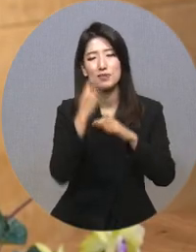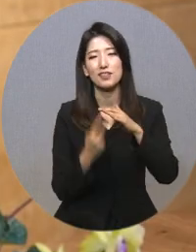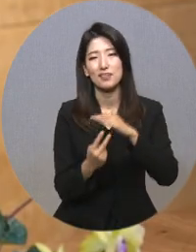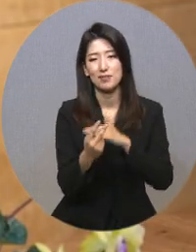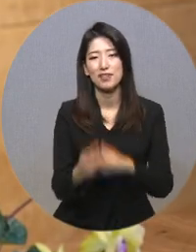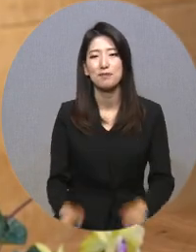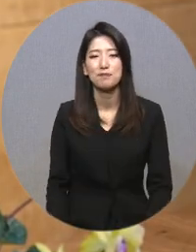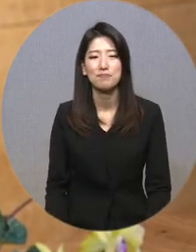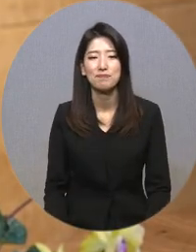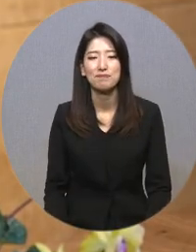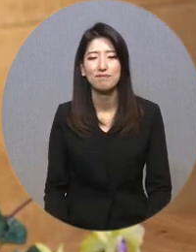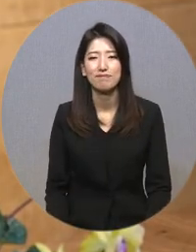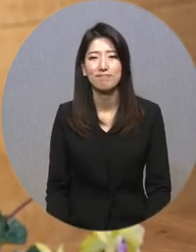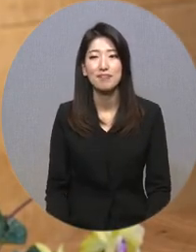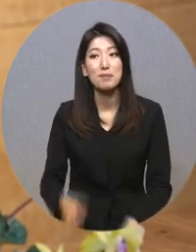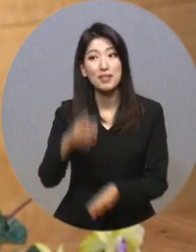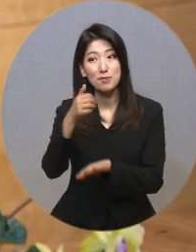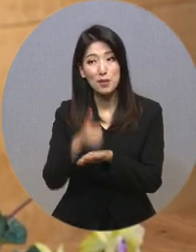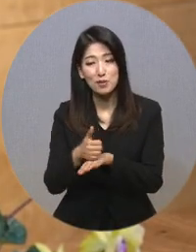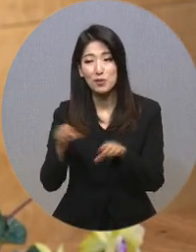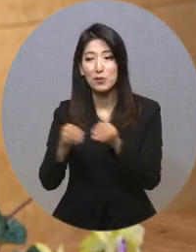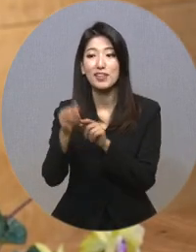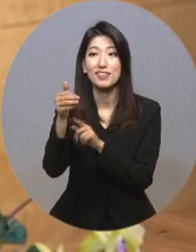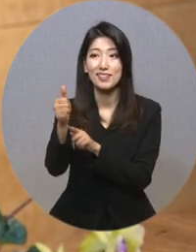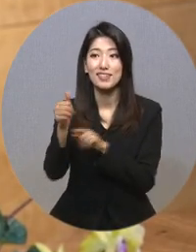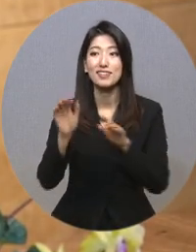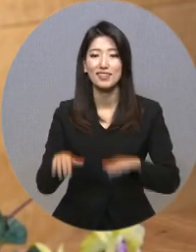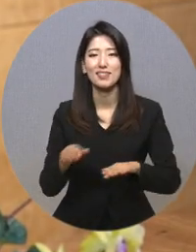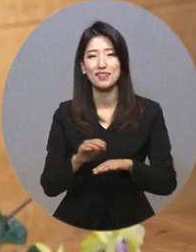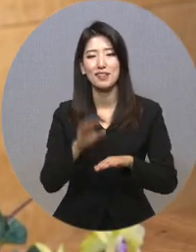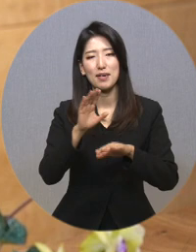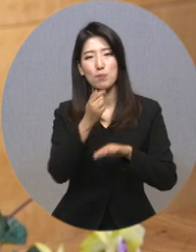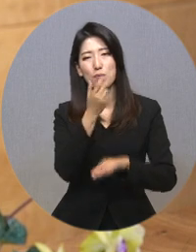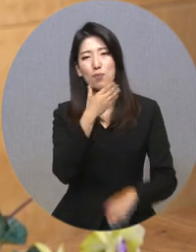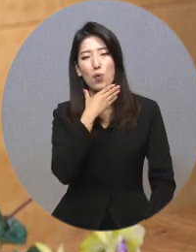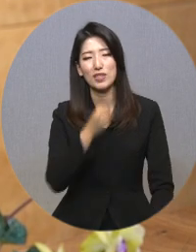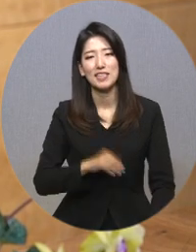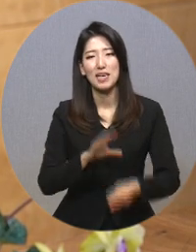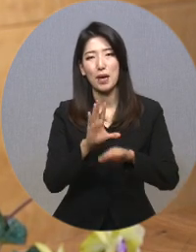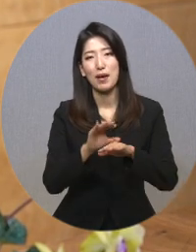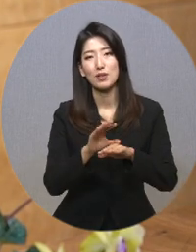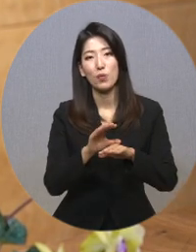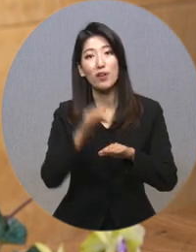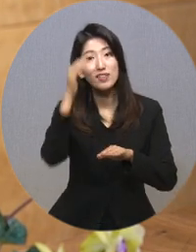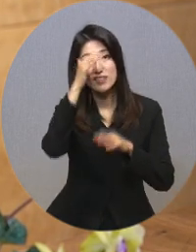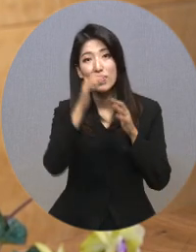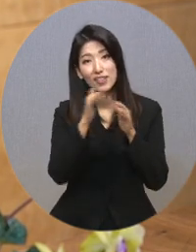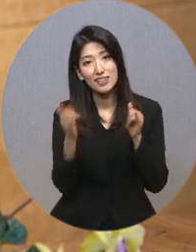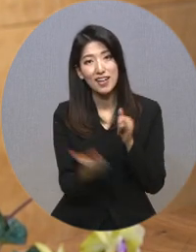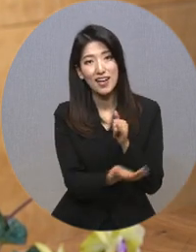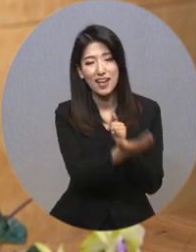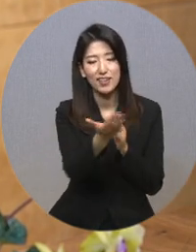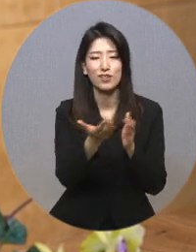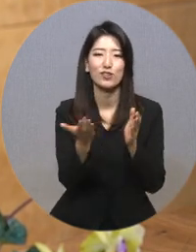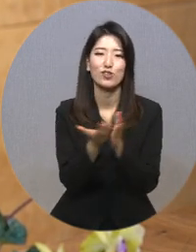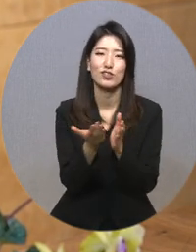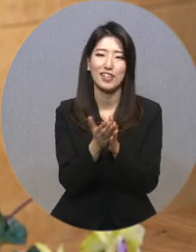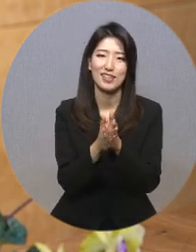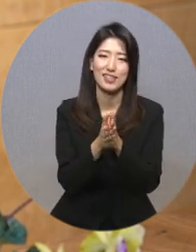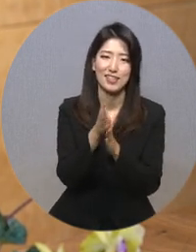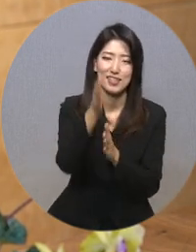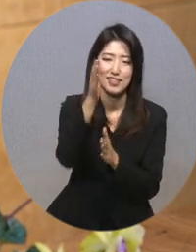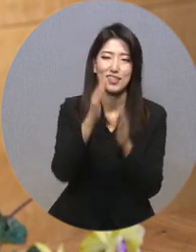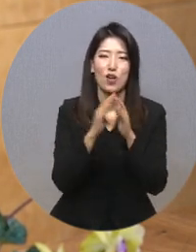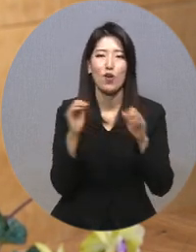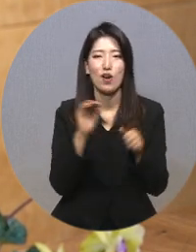그러면 마지막으로 그 우리 총장님께서 이 방송을 보시는 우리 그 복지TV 시청자분들하고 또 군산 시민, 전라북도 도민